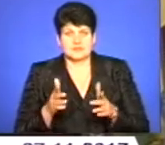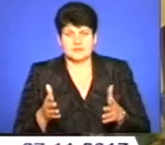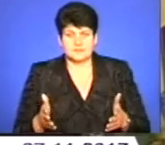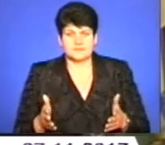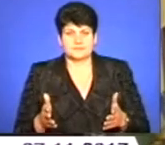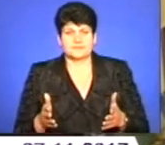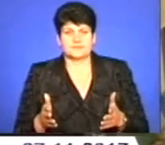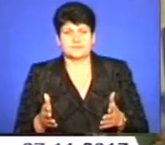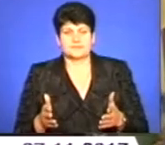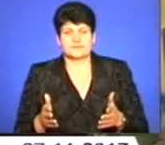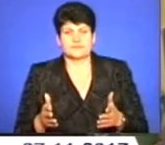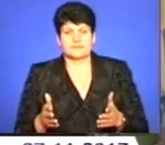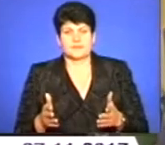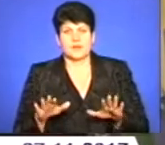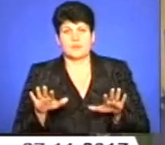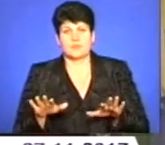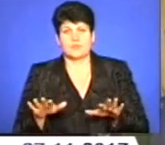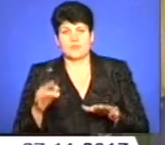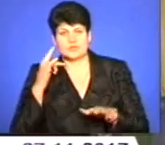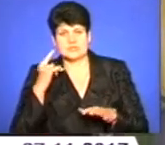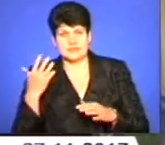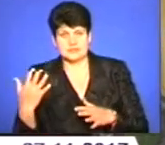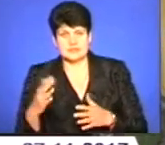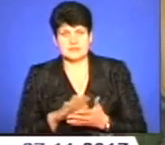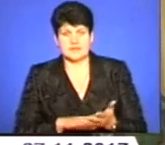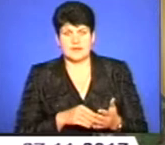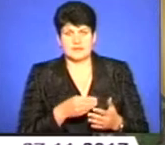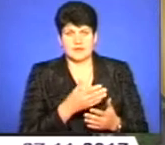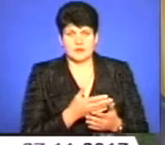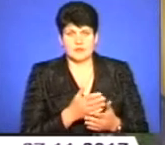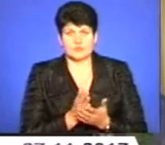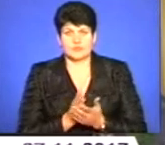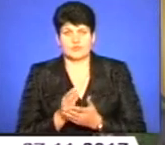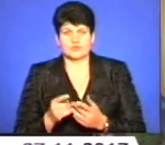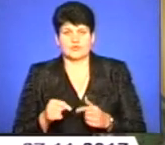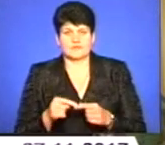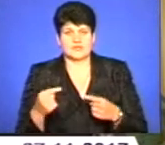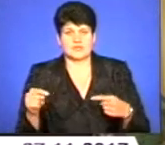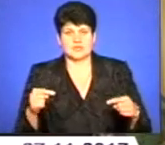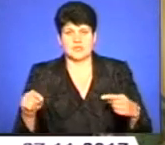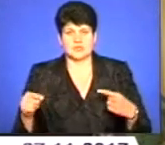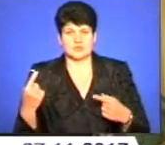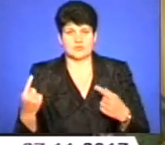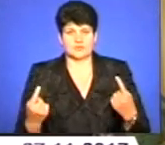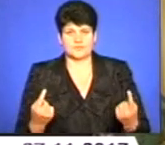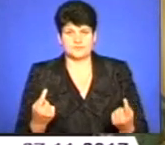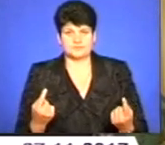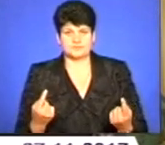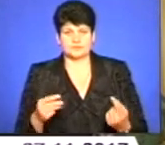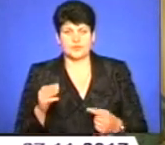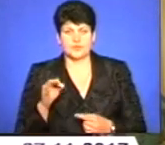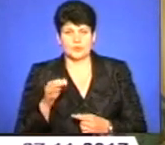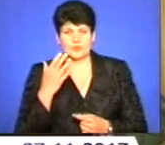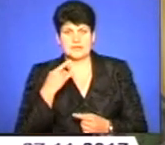Тобто позиція заявника і позиція обслуговуючої організації відрізняється одна від одної. То коли